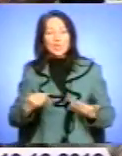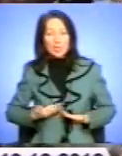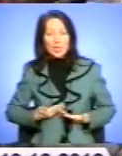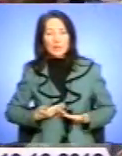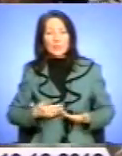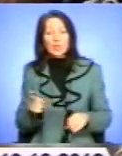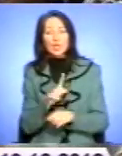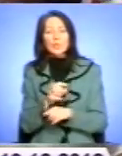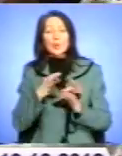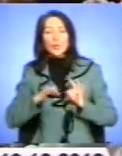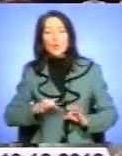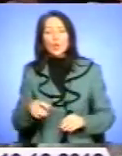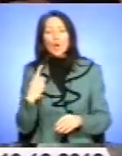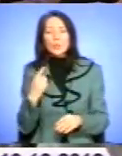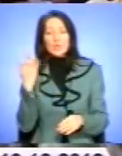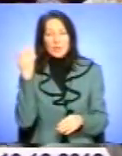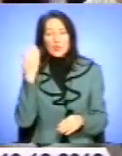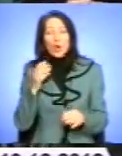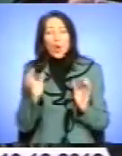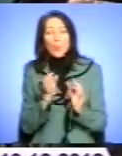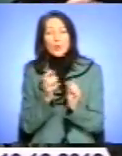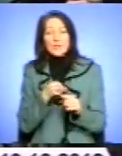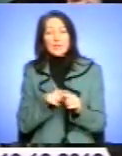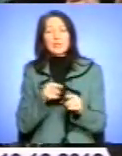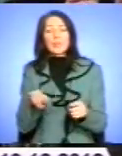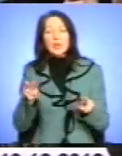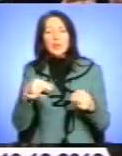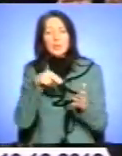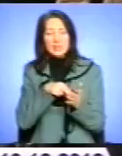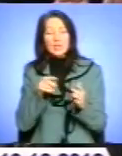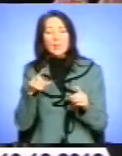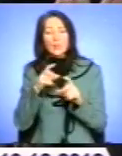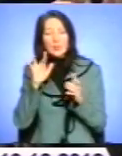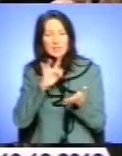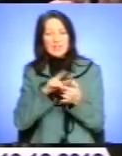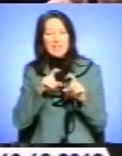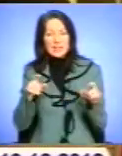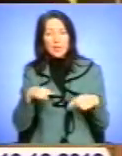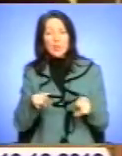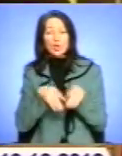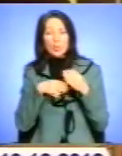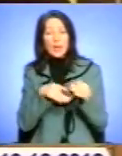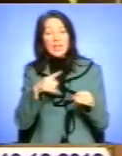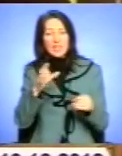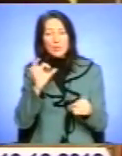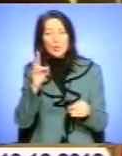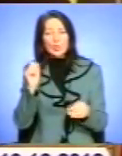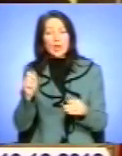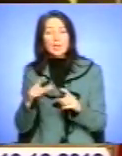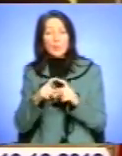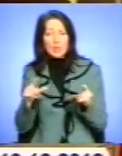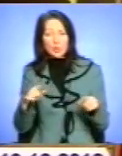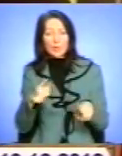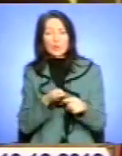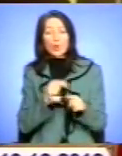прокуратура області давно опікується цим реабілітаційним центром. Також допомагає іншим соціальним закладам. Цього року виїжджали в Теребовлянську школу